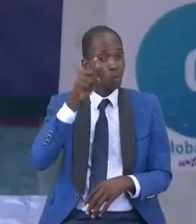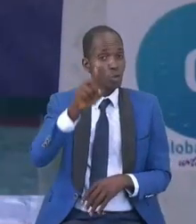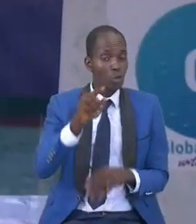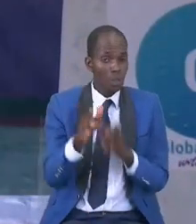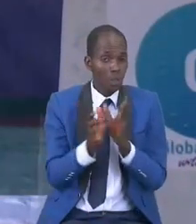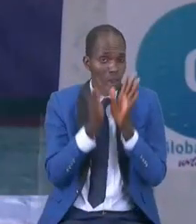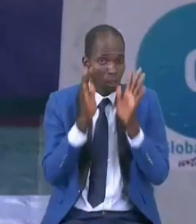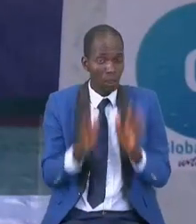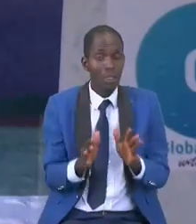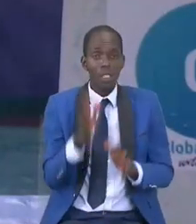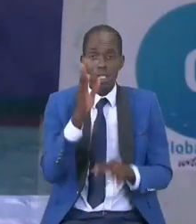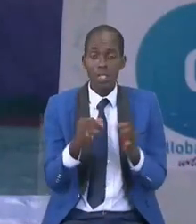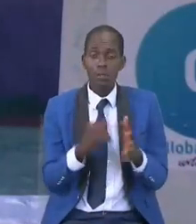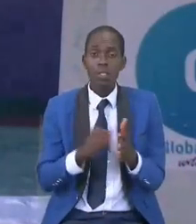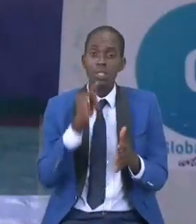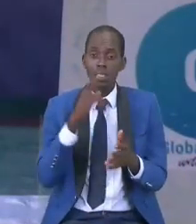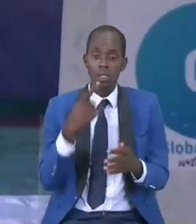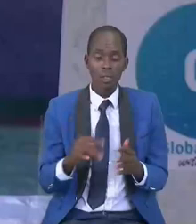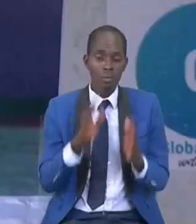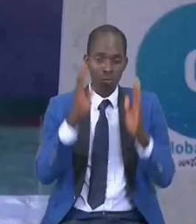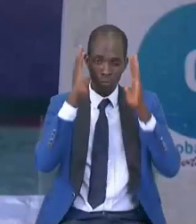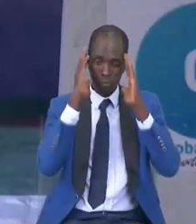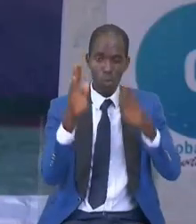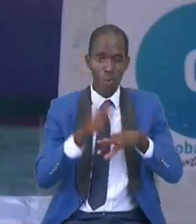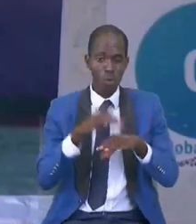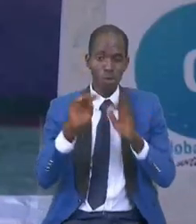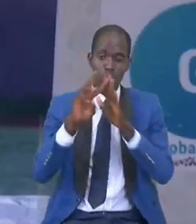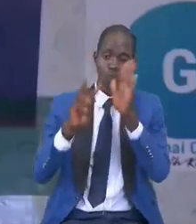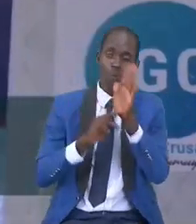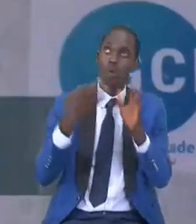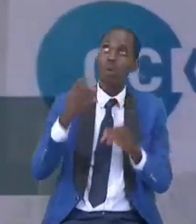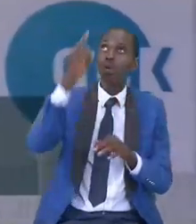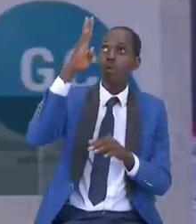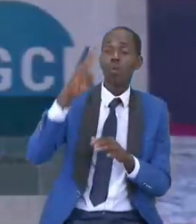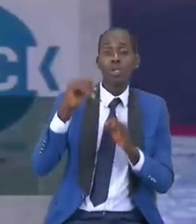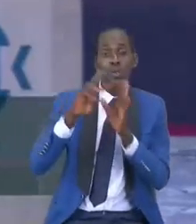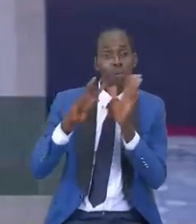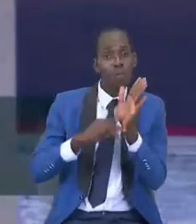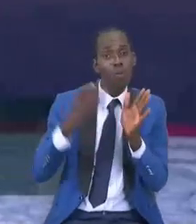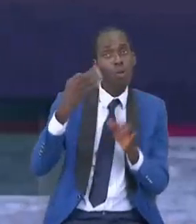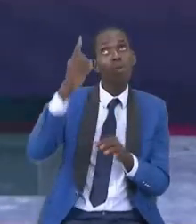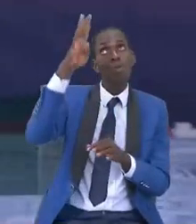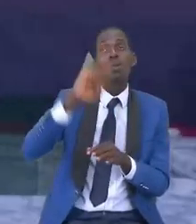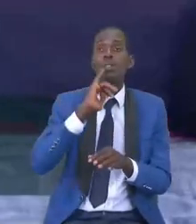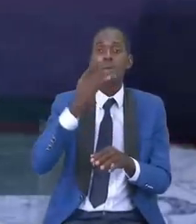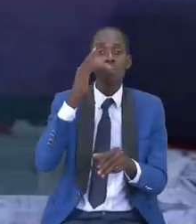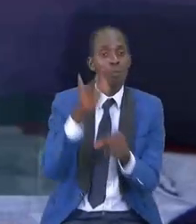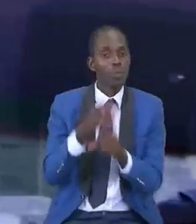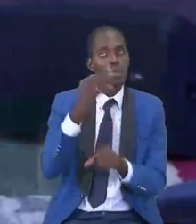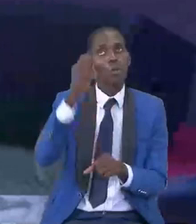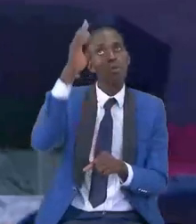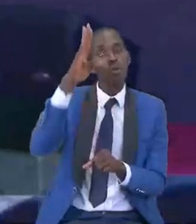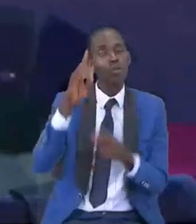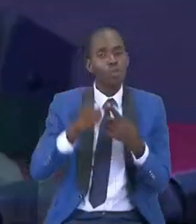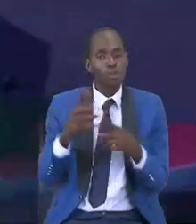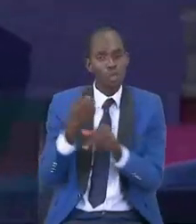de Dieu, si tu es au centre de la volonté de Dieu, nous connaissons la volonté de Dieu, c'est la promesse de Dieu. La volonté de Dieu, c'est de